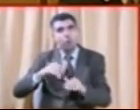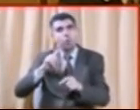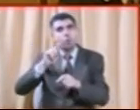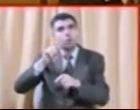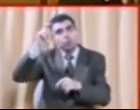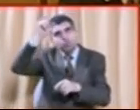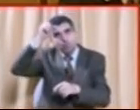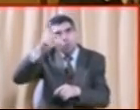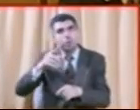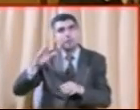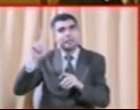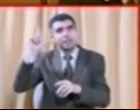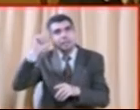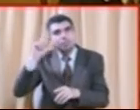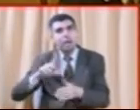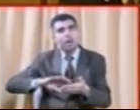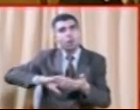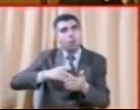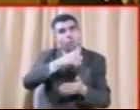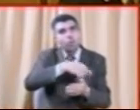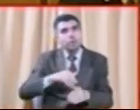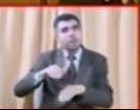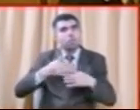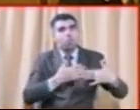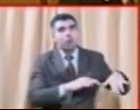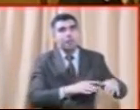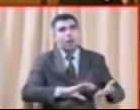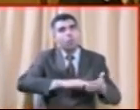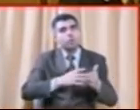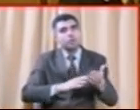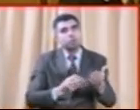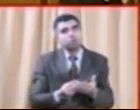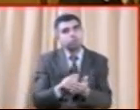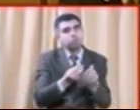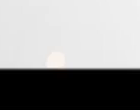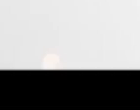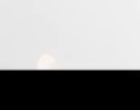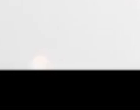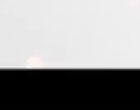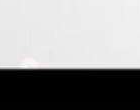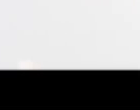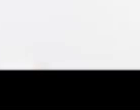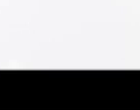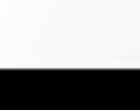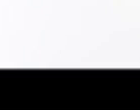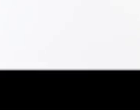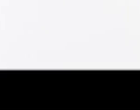المستقبل يعني هكذا اعتداءات للجهات اللي هي متنفذة في النظام الجزائري. شكرا.